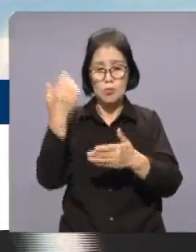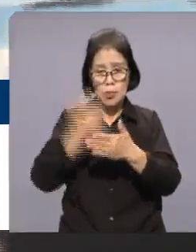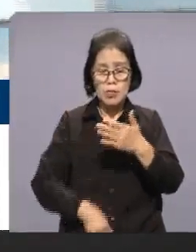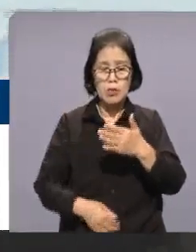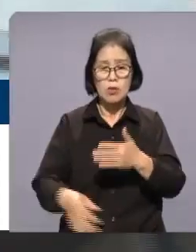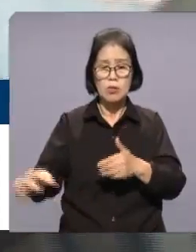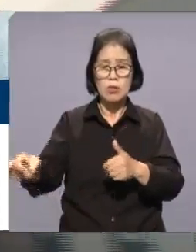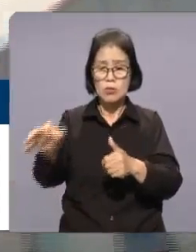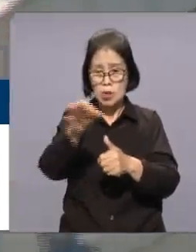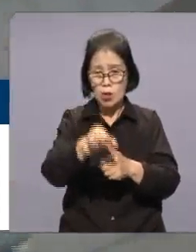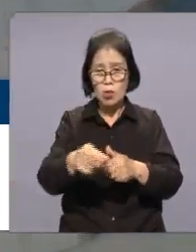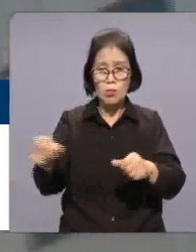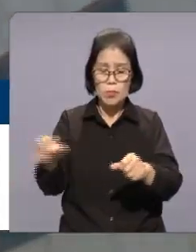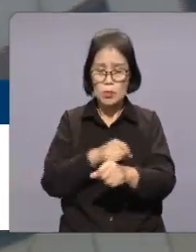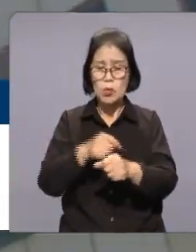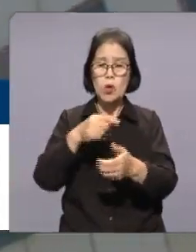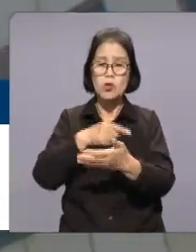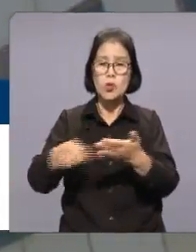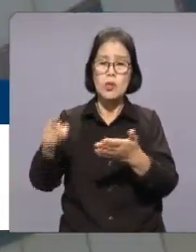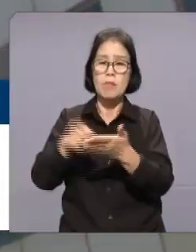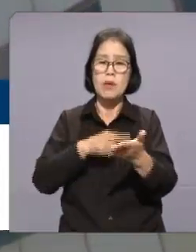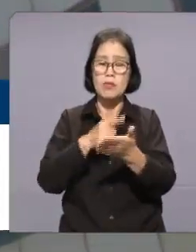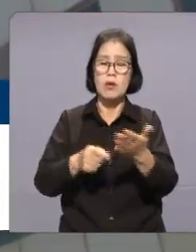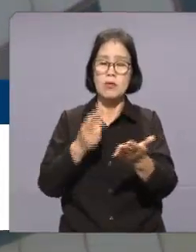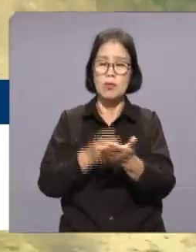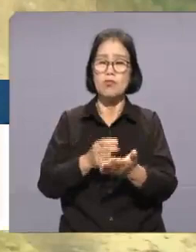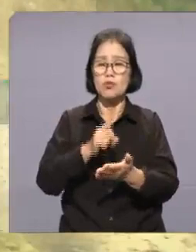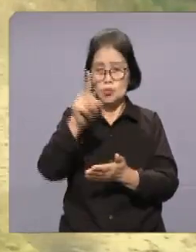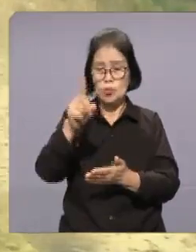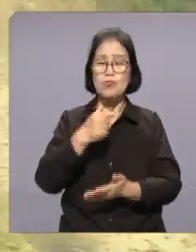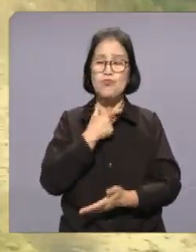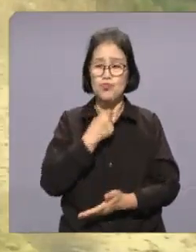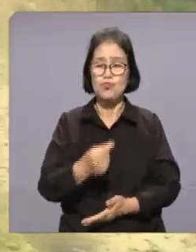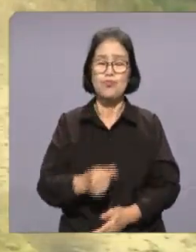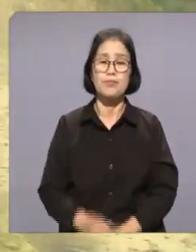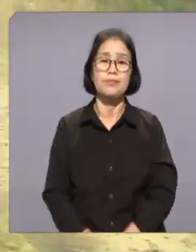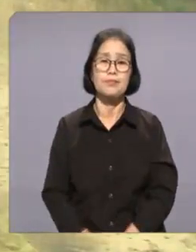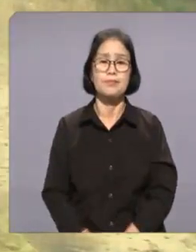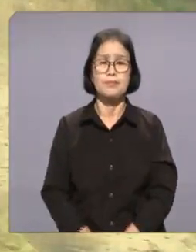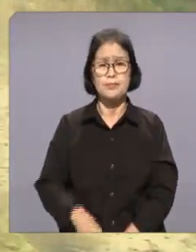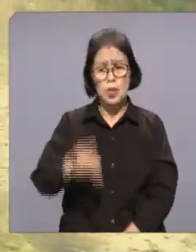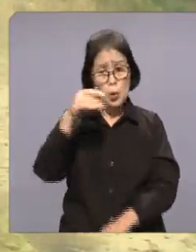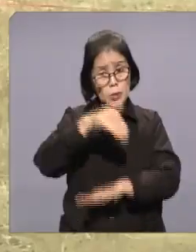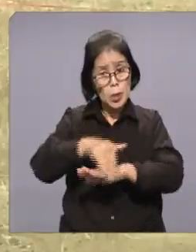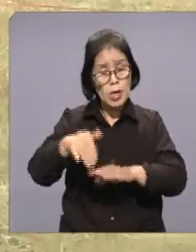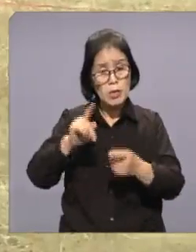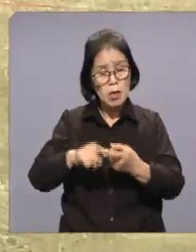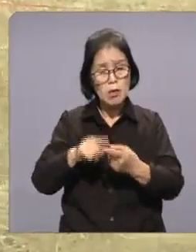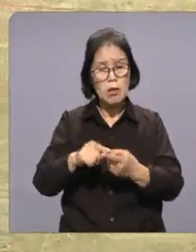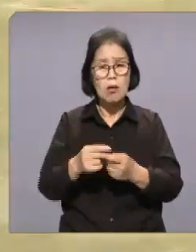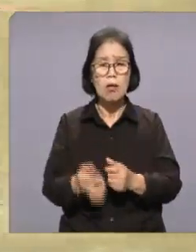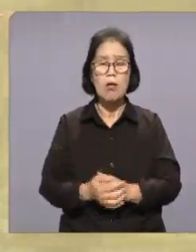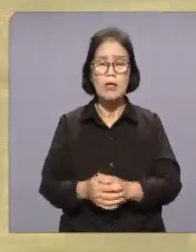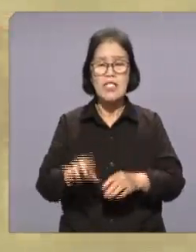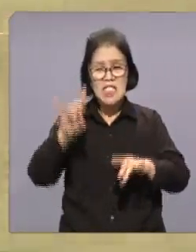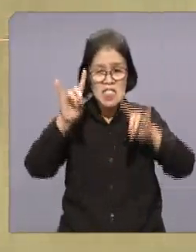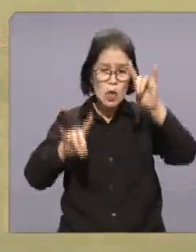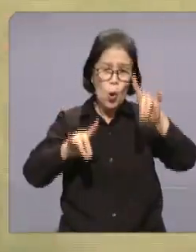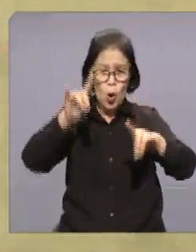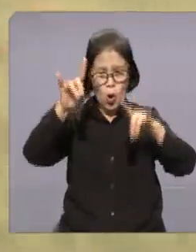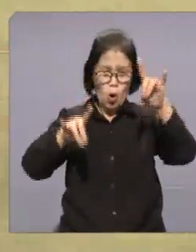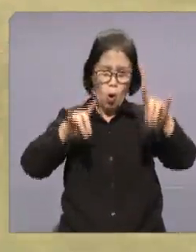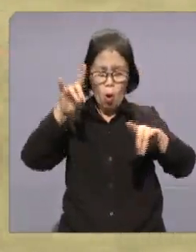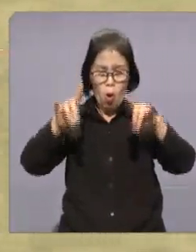감해서 지급을 하고 별도 손해배상 청구 소송을 가려고. 당초 계획대로라면 수많은 드론이 날아다녀야